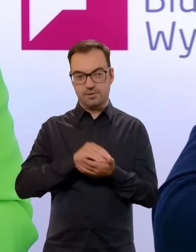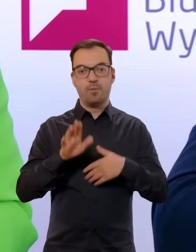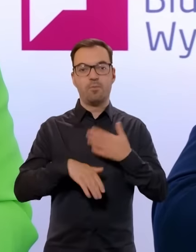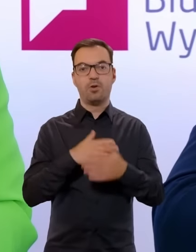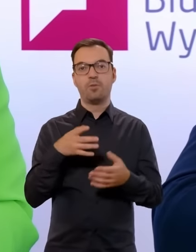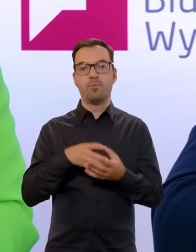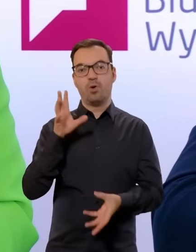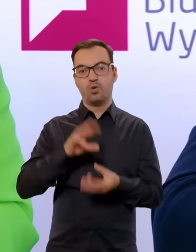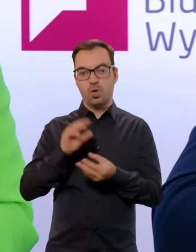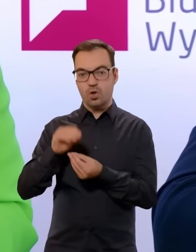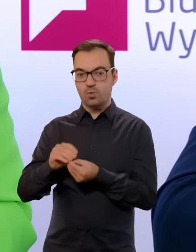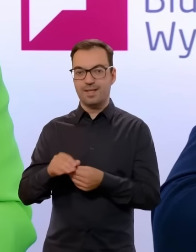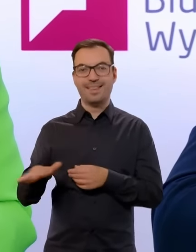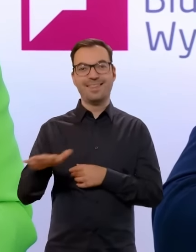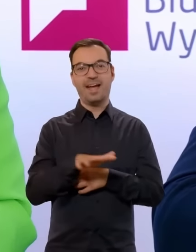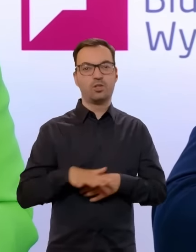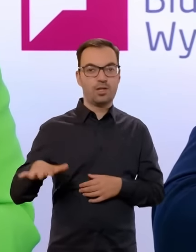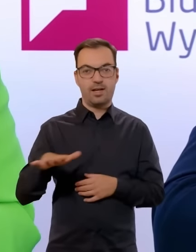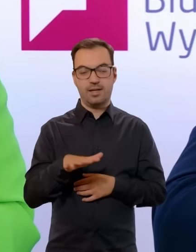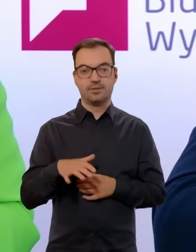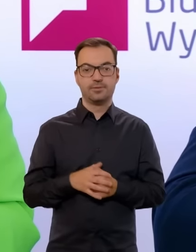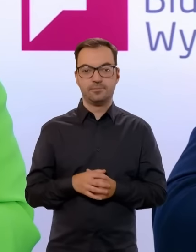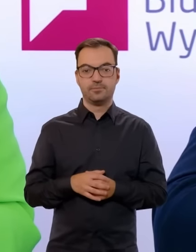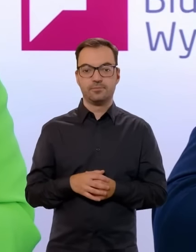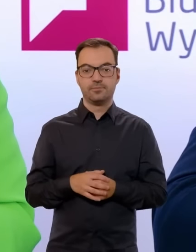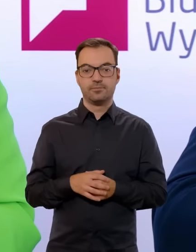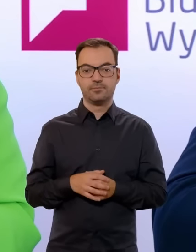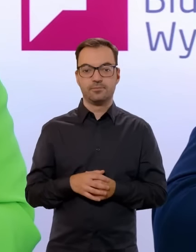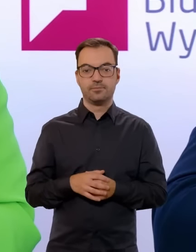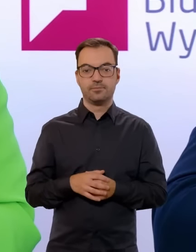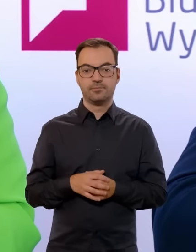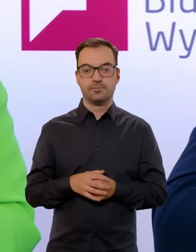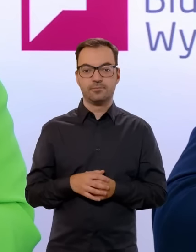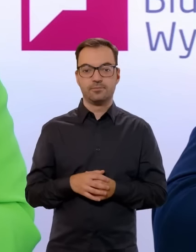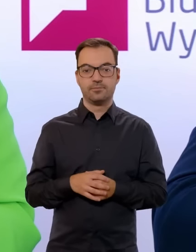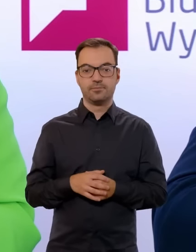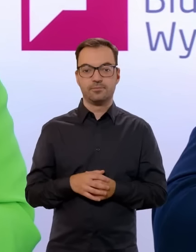Później będą protokoły terytorialnych komisji wyborczych, które już tam w tych protokołach.